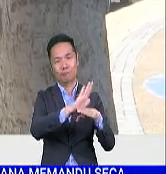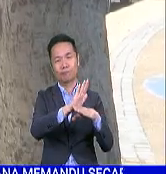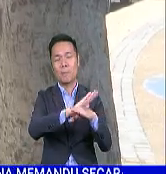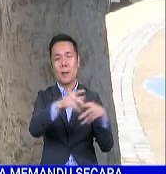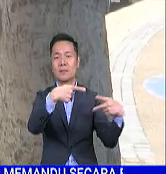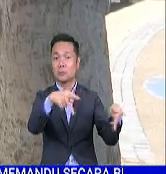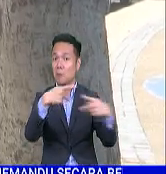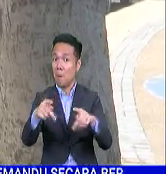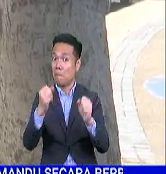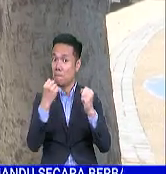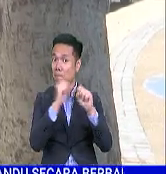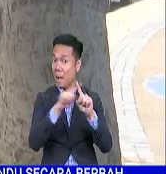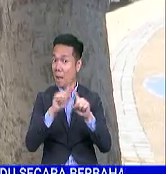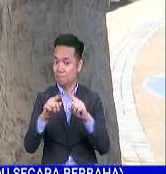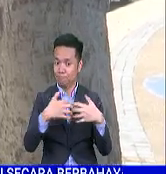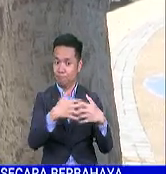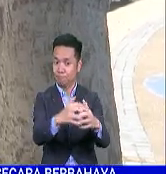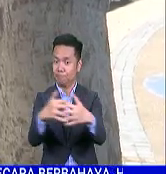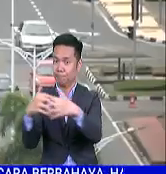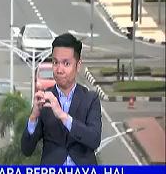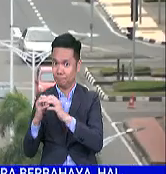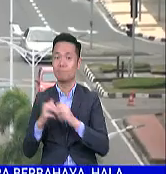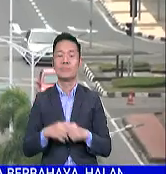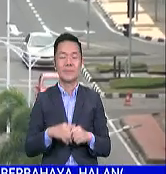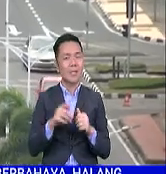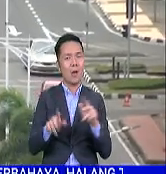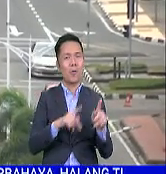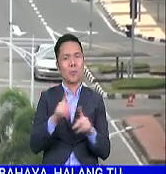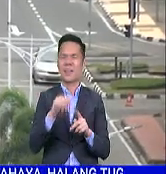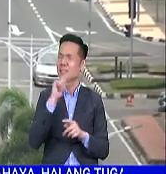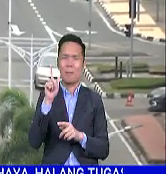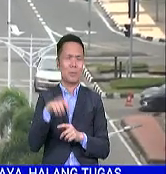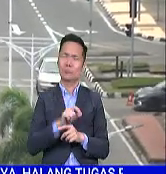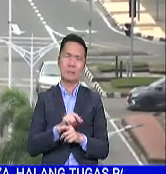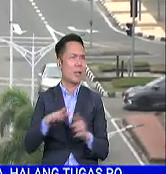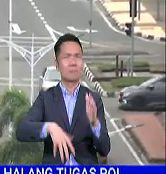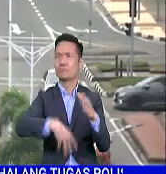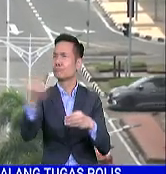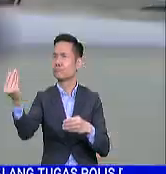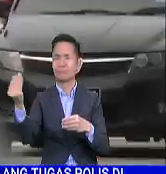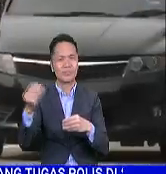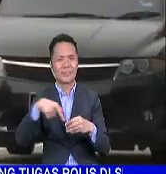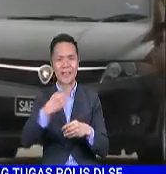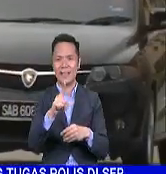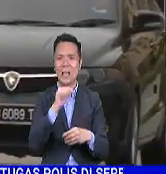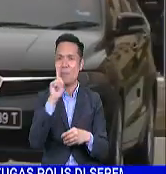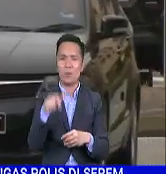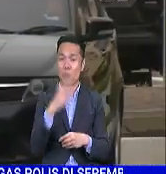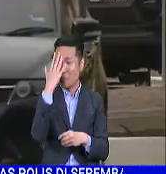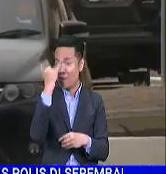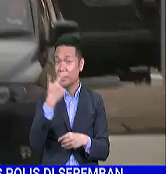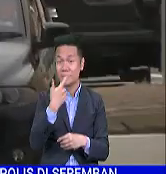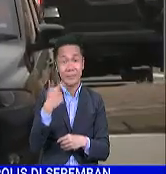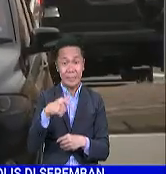mal-mal. Jadi rakyat pun tidak perlu lagi lah pergi ke mana-mana kan. Sebab di kawasan KK pun ada